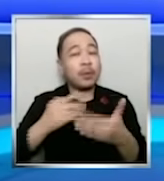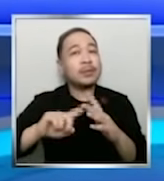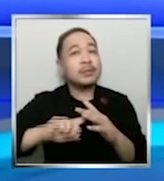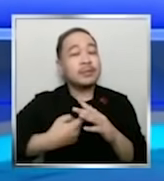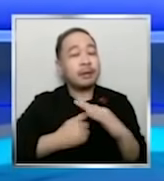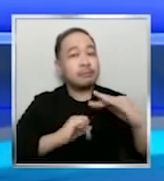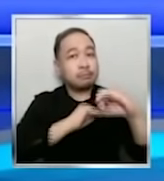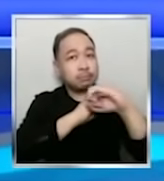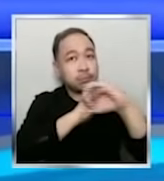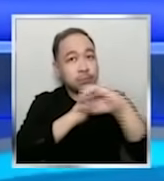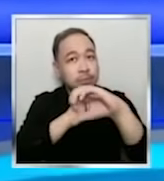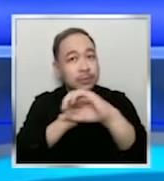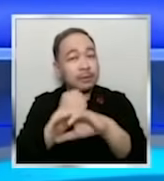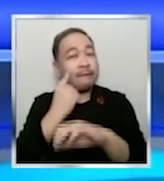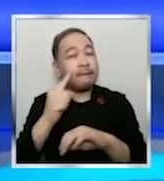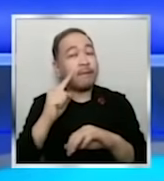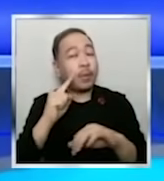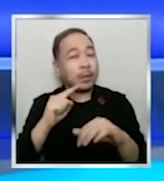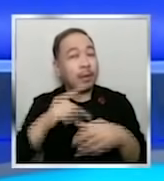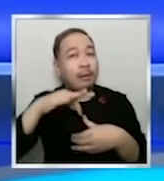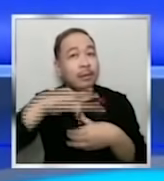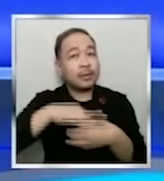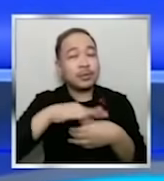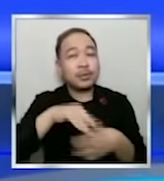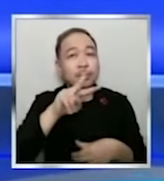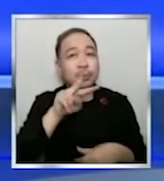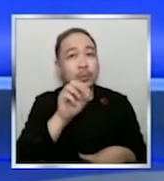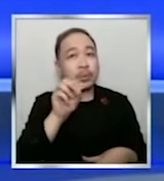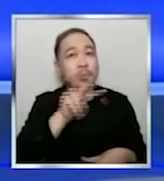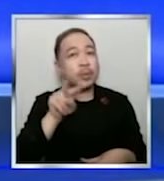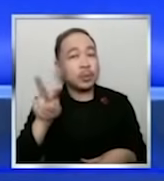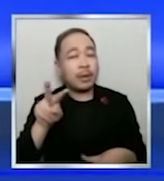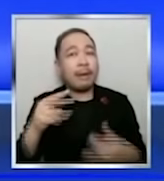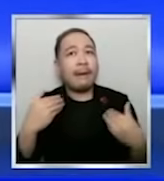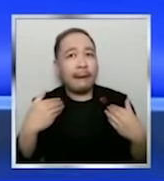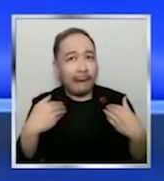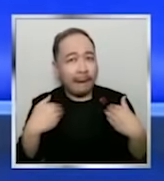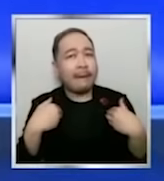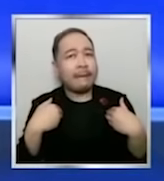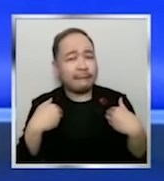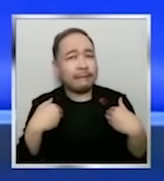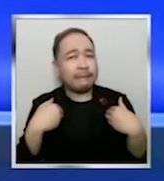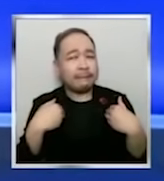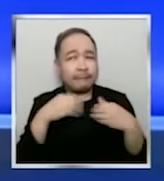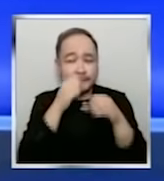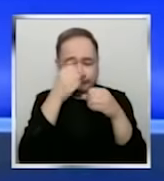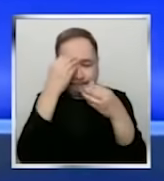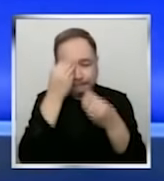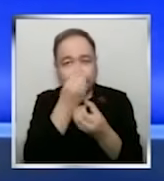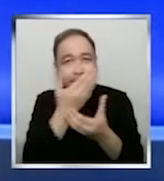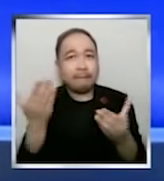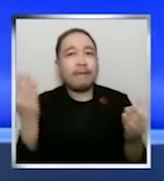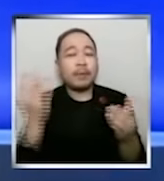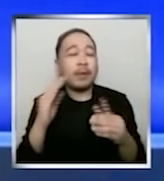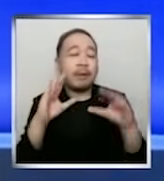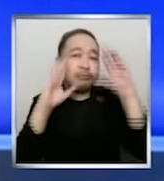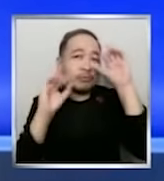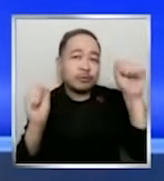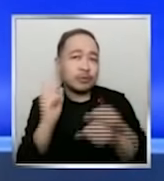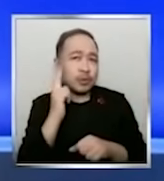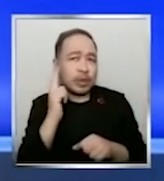election 2022, may isiniwalat na revelasyon umano si Pangulong Duterte sa ilang kakandidato